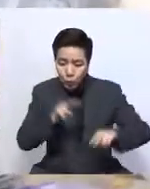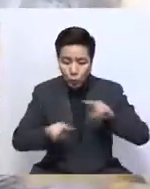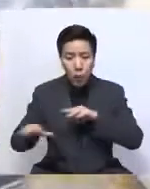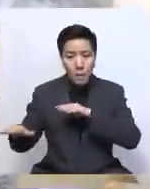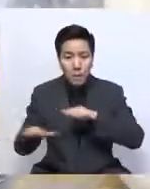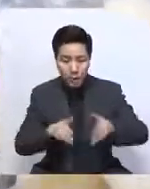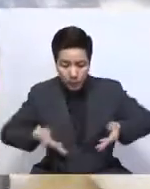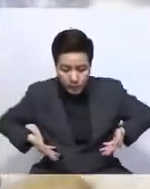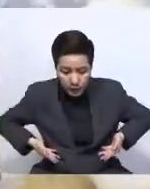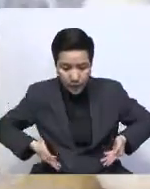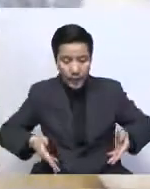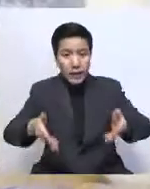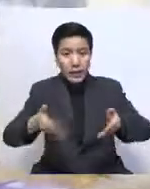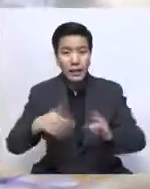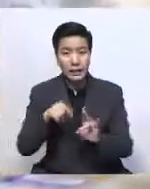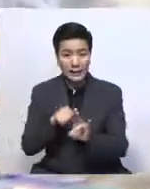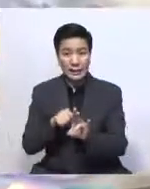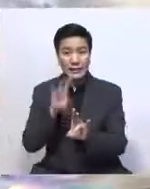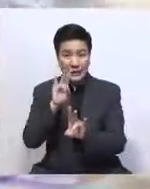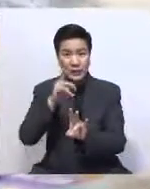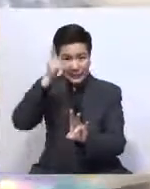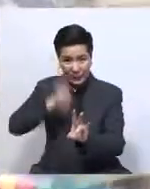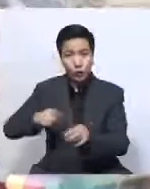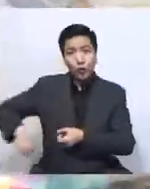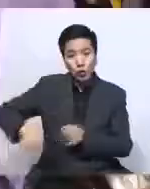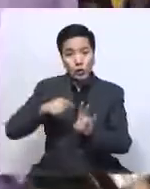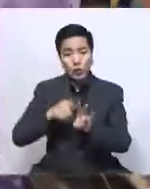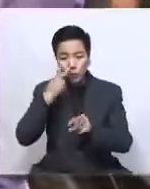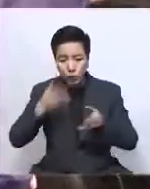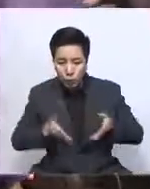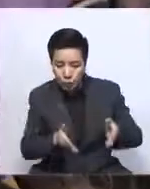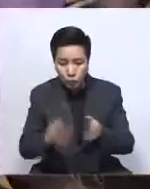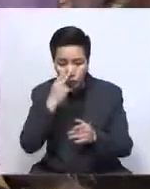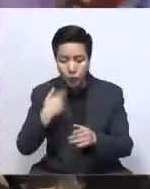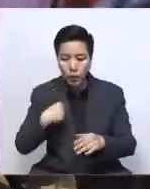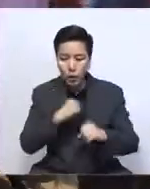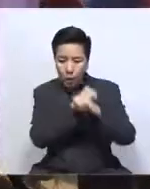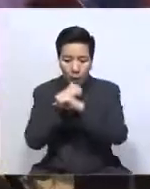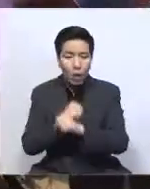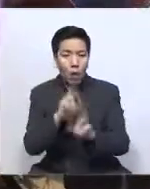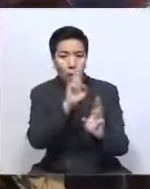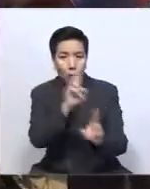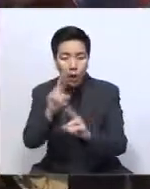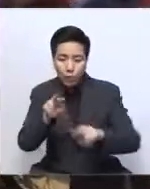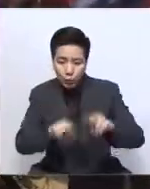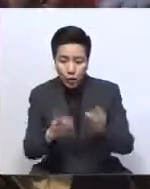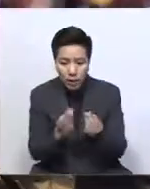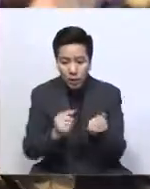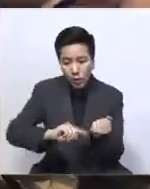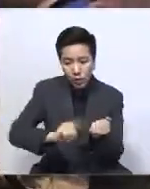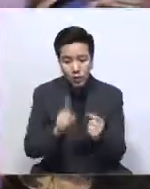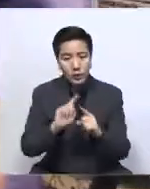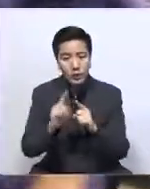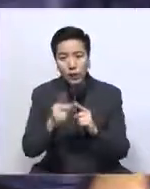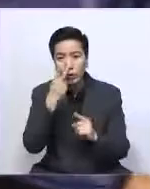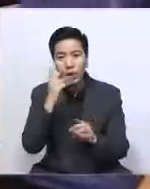อบความพร้อมของเส้นทางส่วน7วันระหว่างช่วงเทศกาลก็จะมีการตรวจเส้นทางมีการตั้งจุดเฝ้าระวังตั้งจุดตรวจความเร็วแล้